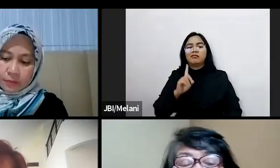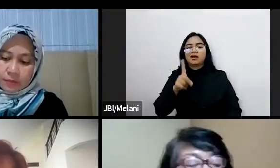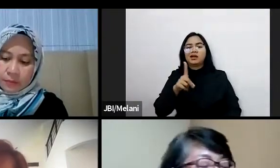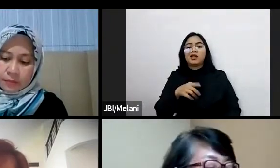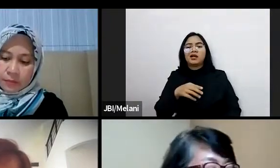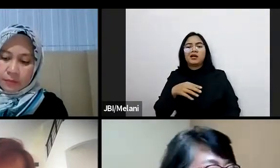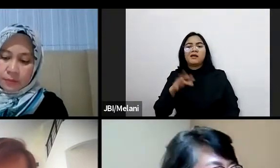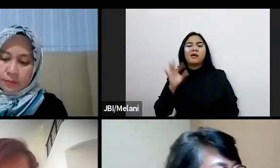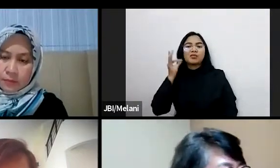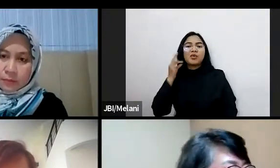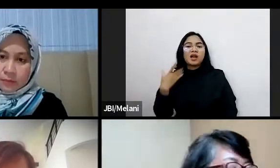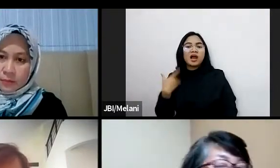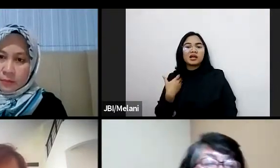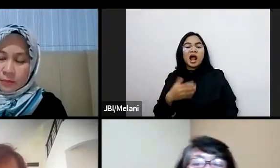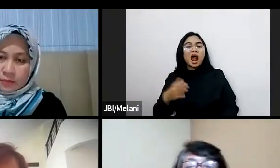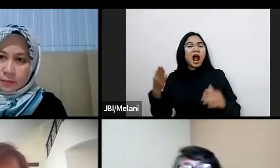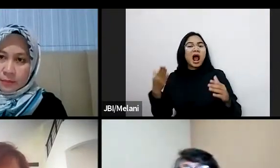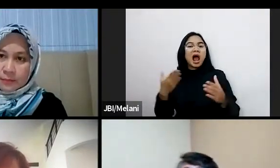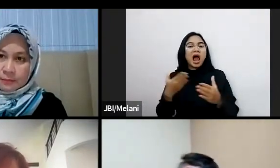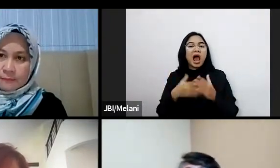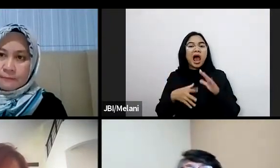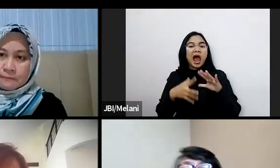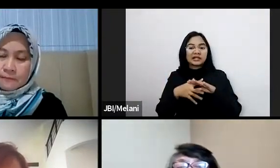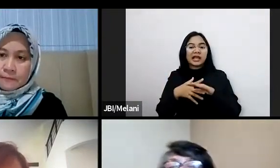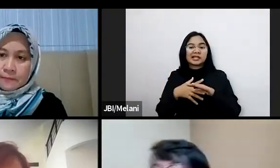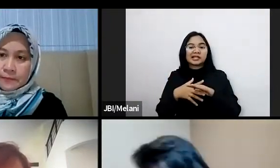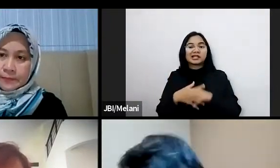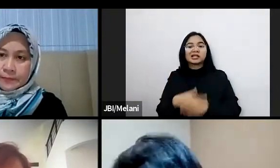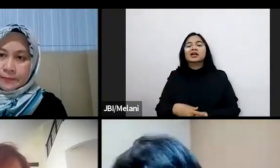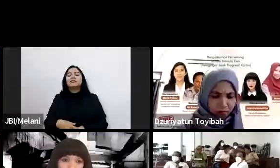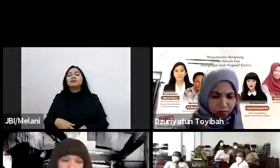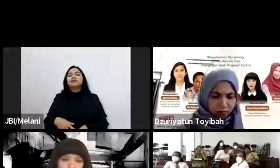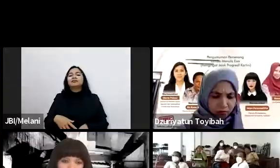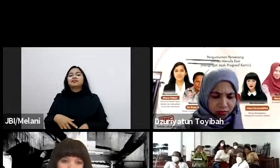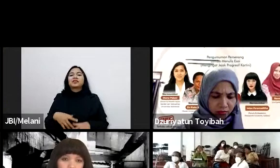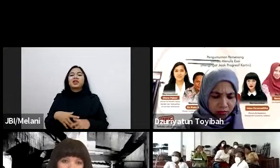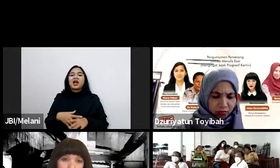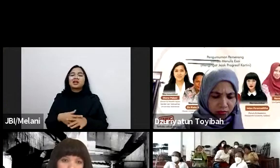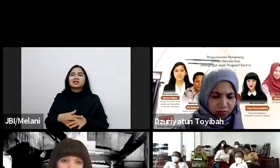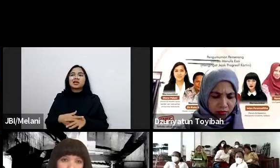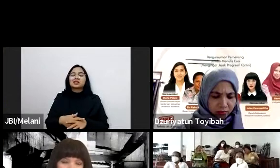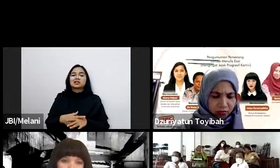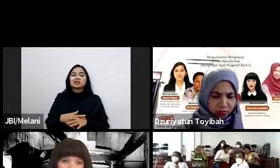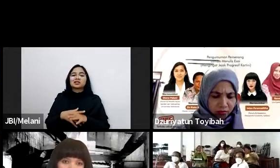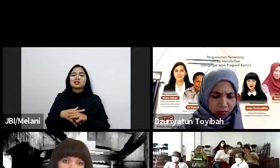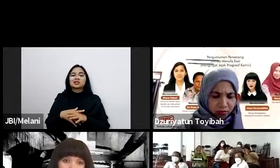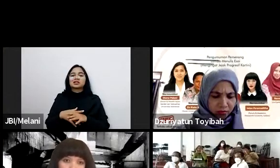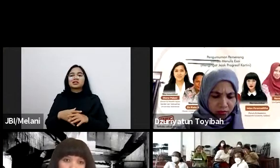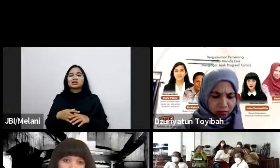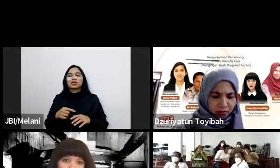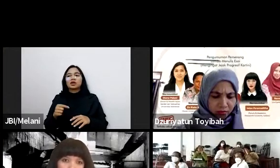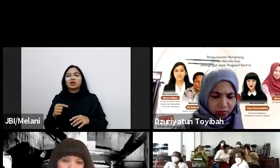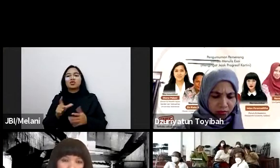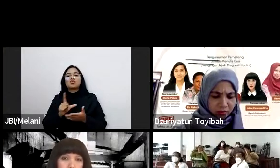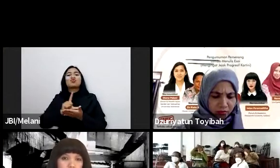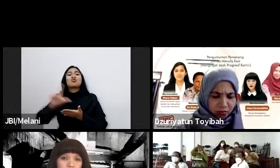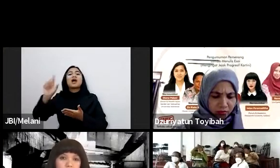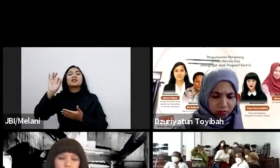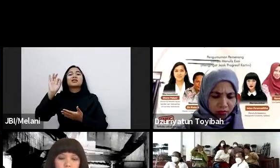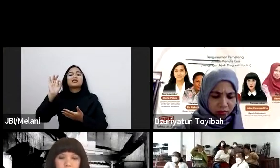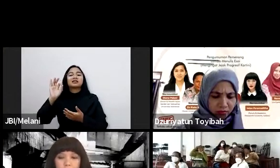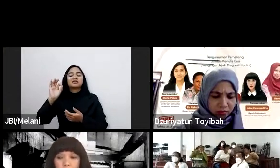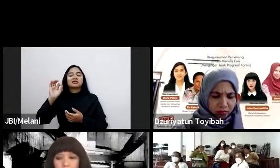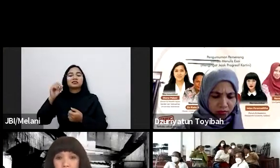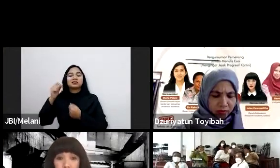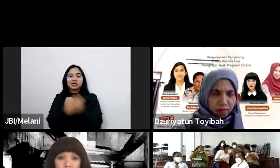saya ambil S2 di Papua saja misalnya, di Unipa saja misalnya, karena ancaman dari suami kalau keluar ya kita